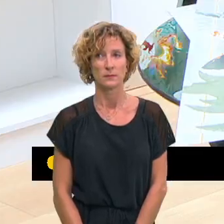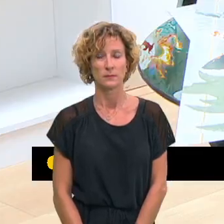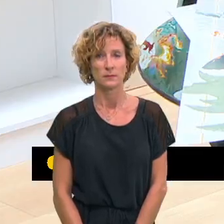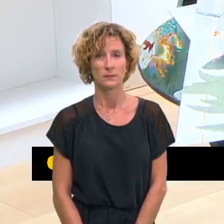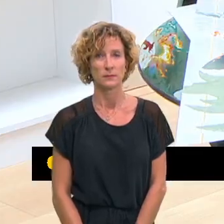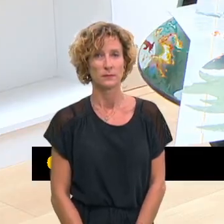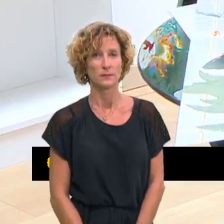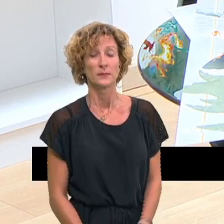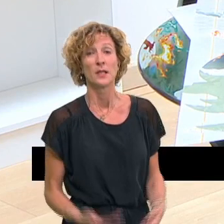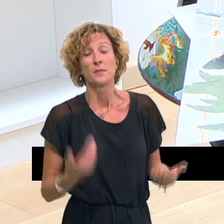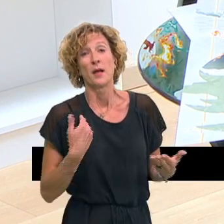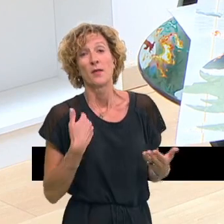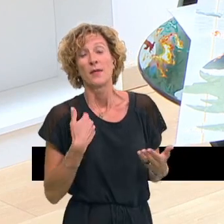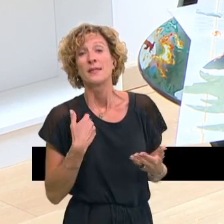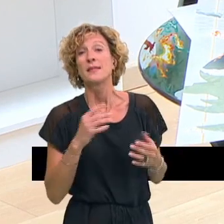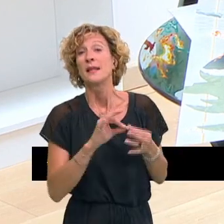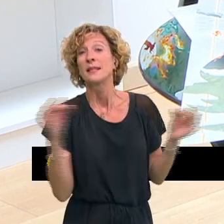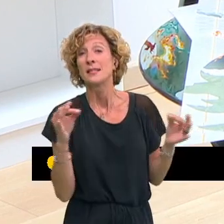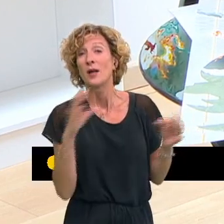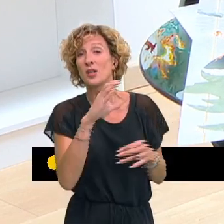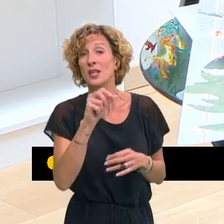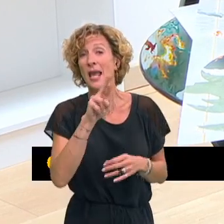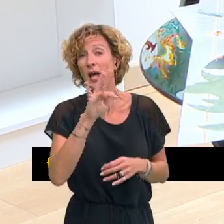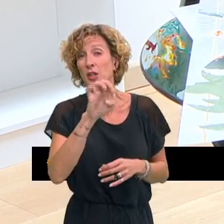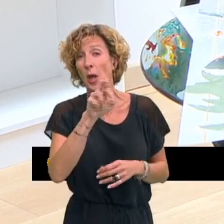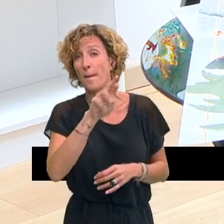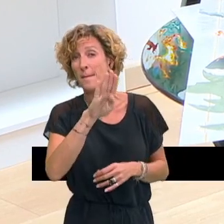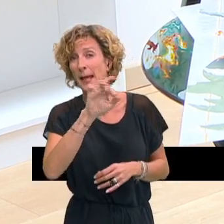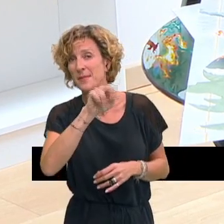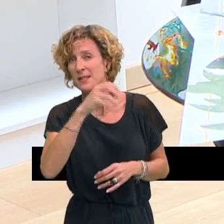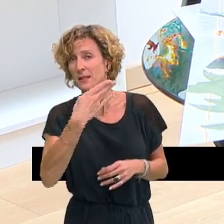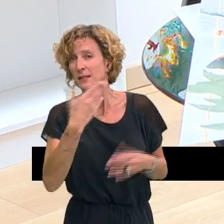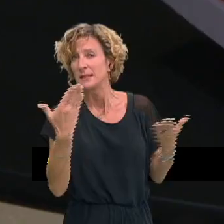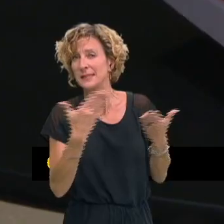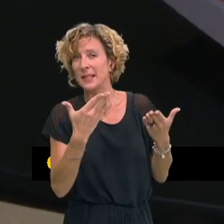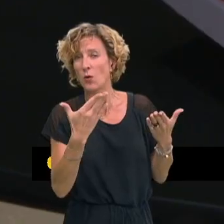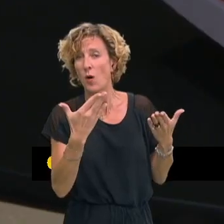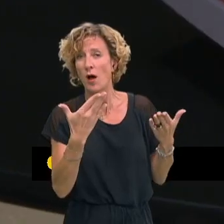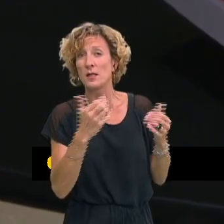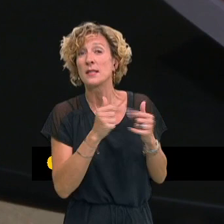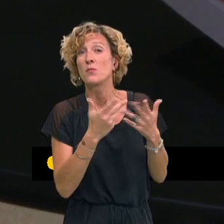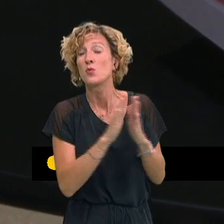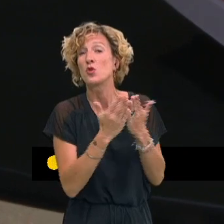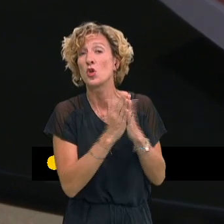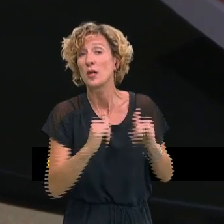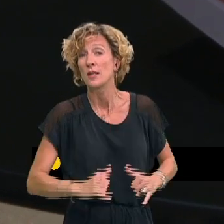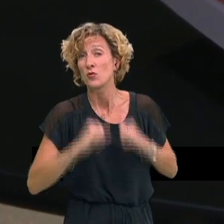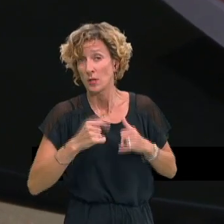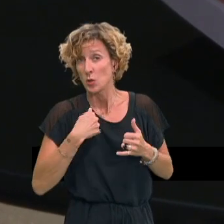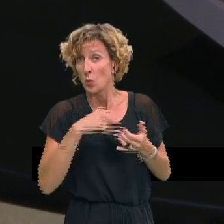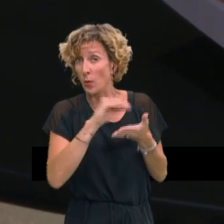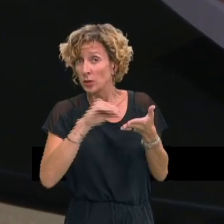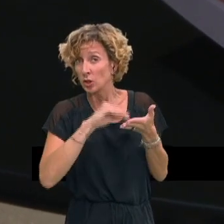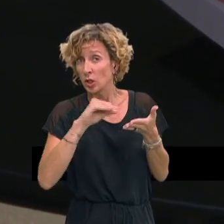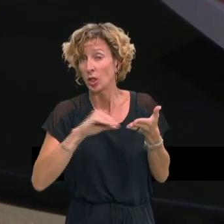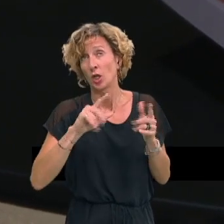On va amener l'histoire de Carter Brims, donc, qui est une série de livres jeunesse que j'ai écrite